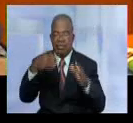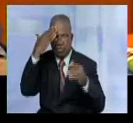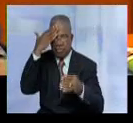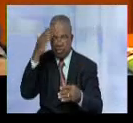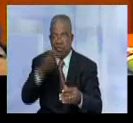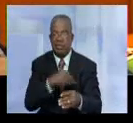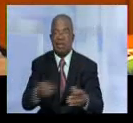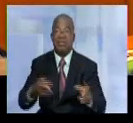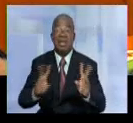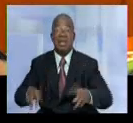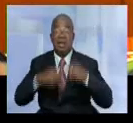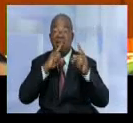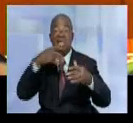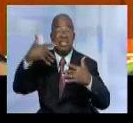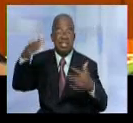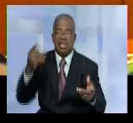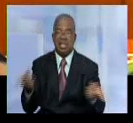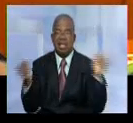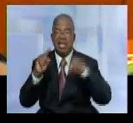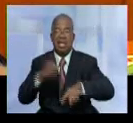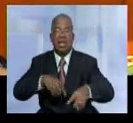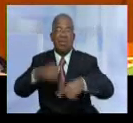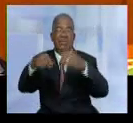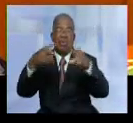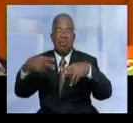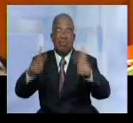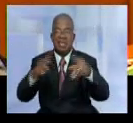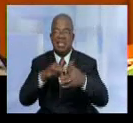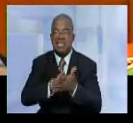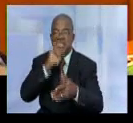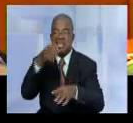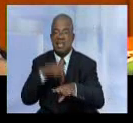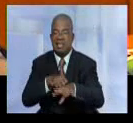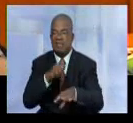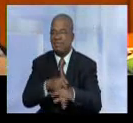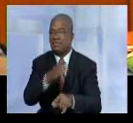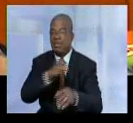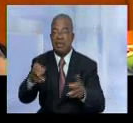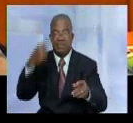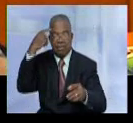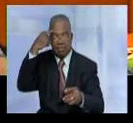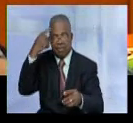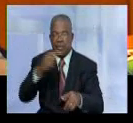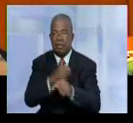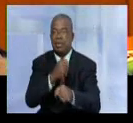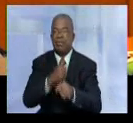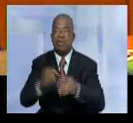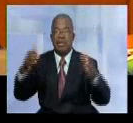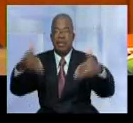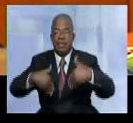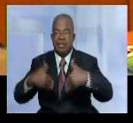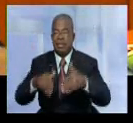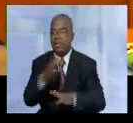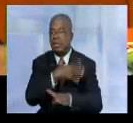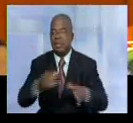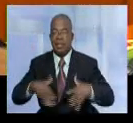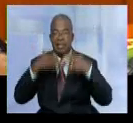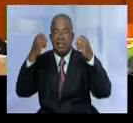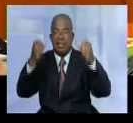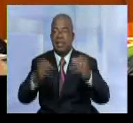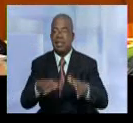l'emploi, notamment l'emploi des jeunes, la santé, avec la mise en place de la couverture